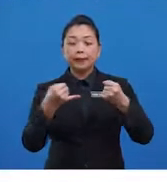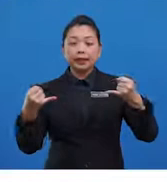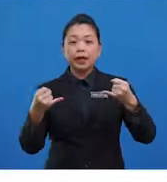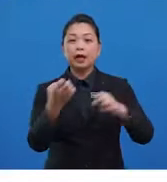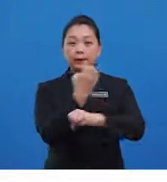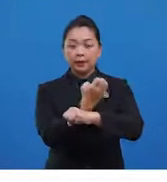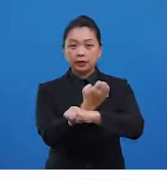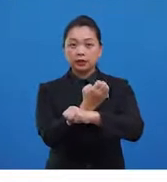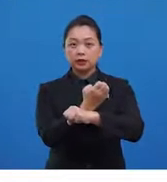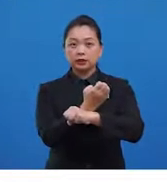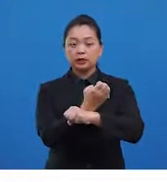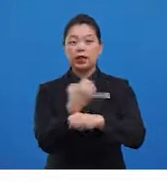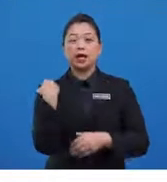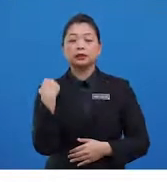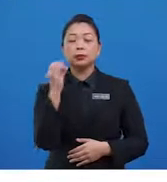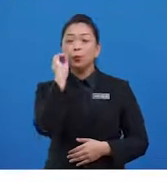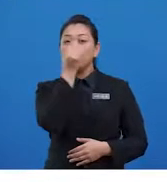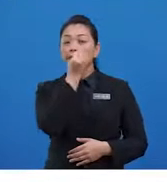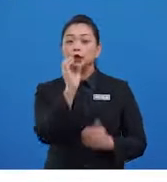dengan bermotifkan corak bunga.